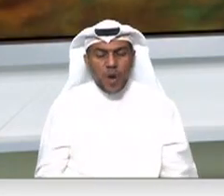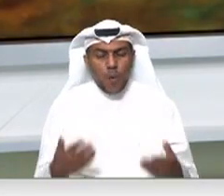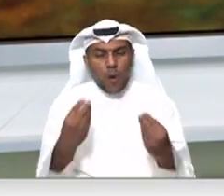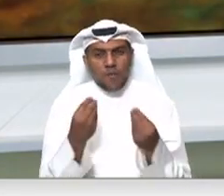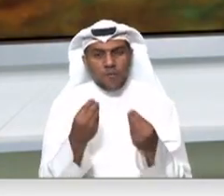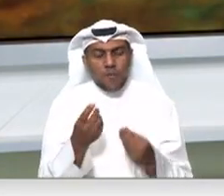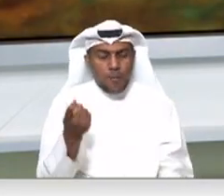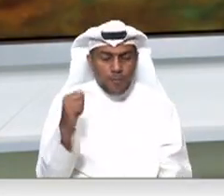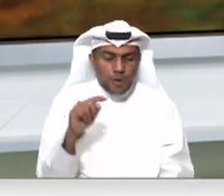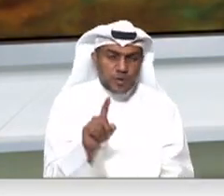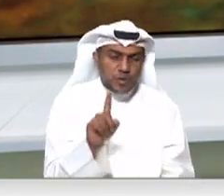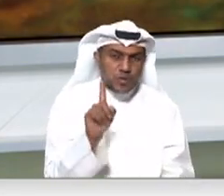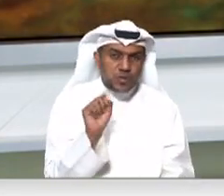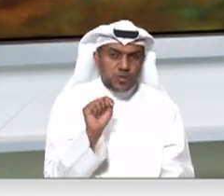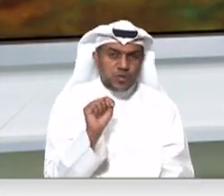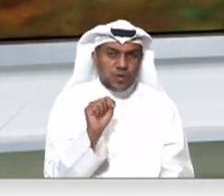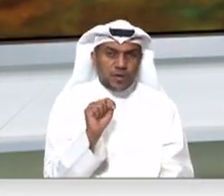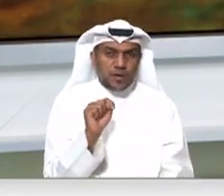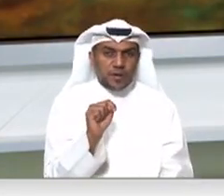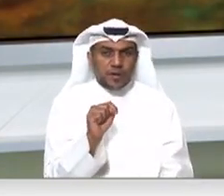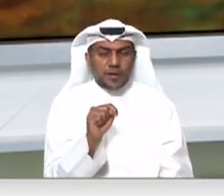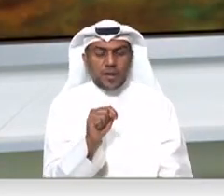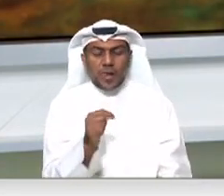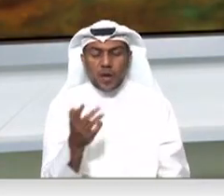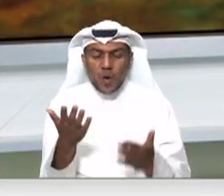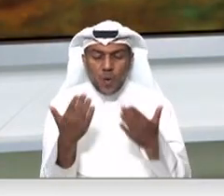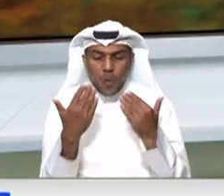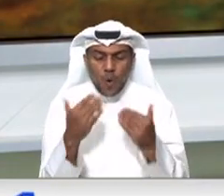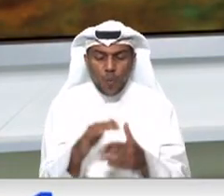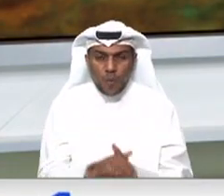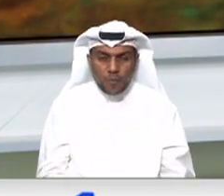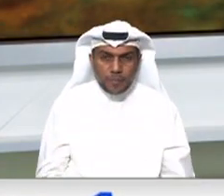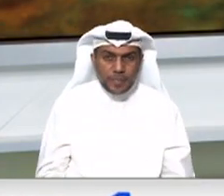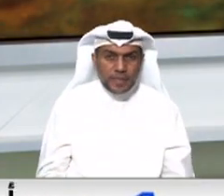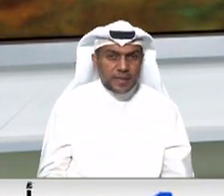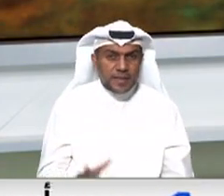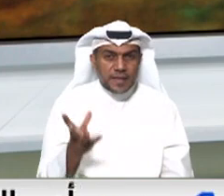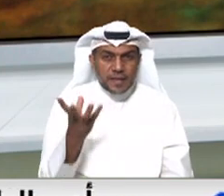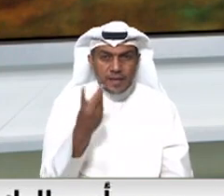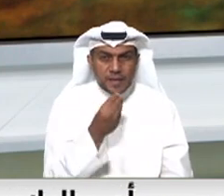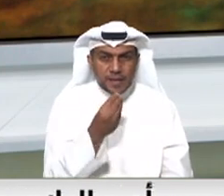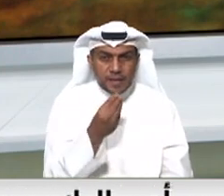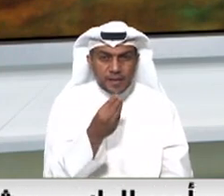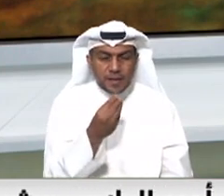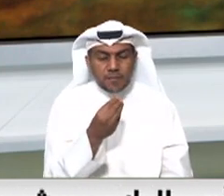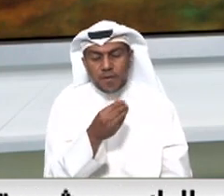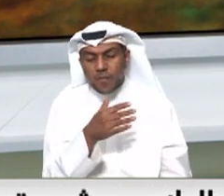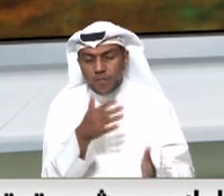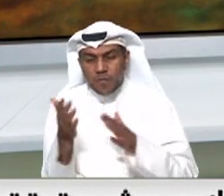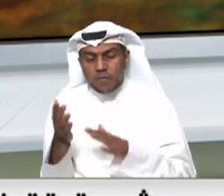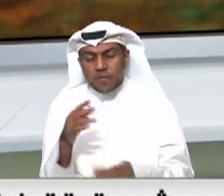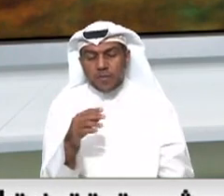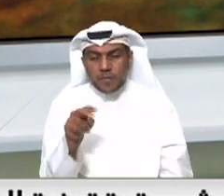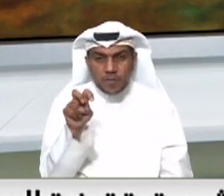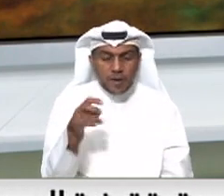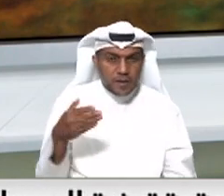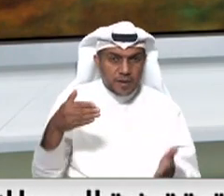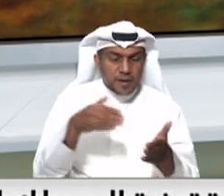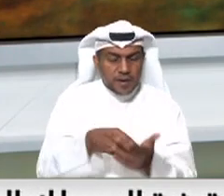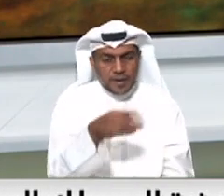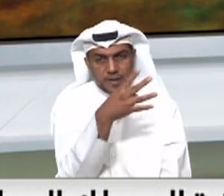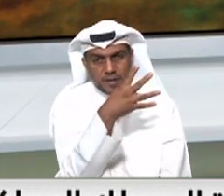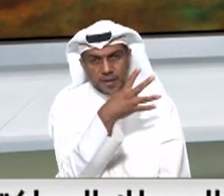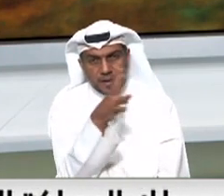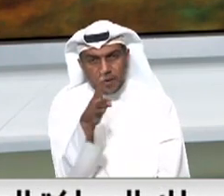باكر باذن الله متوقع نشاط الرياح الشماليه الغربيه على بعض المناطق والنشاط ايضا يكون على فترات من ثمانيه الى